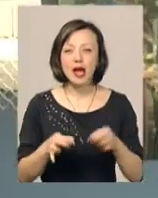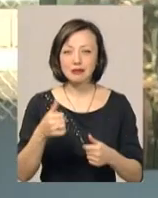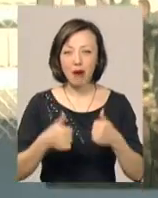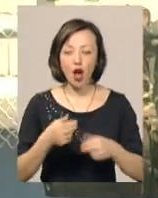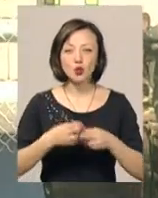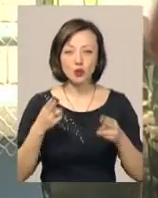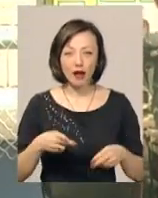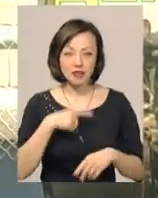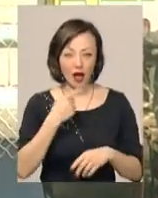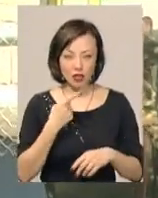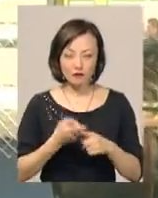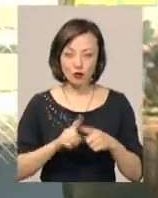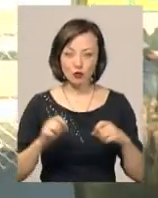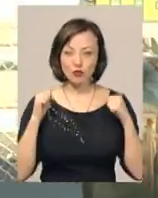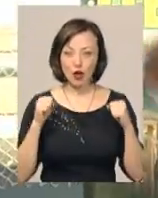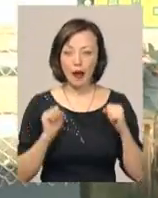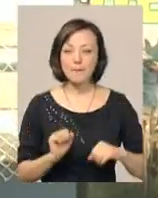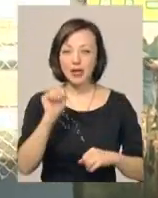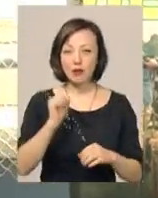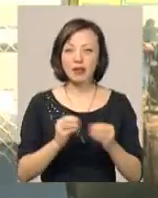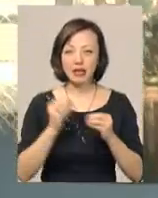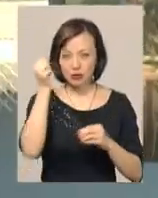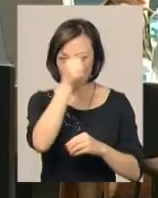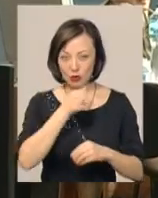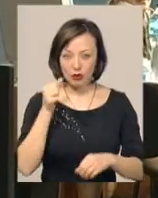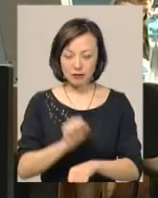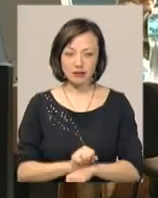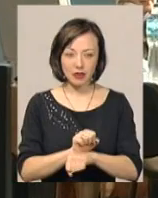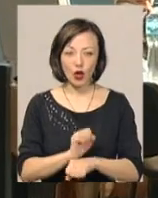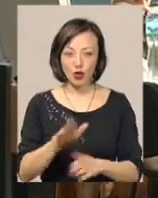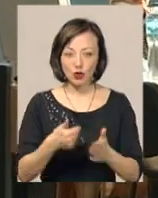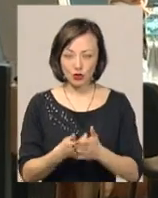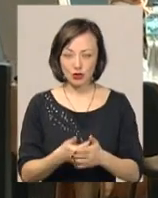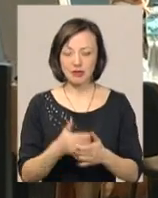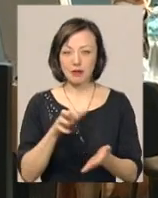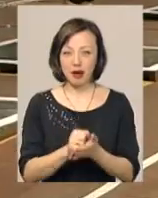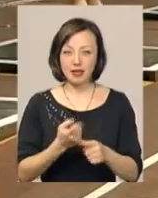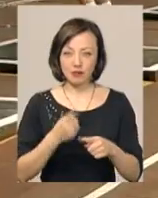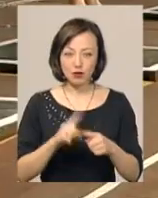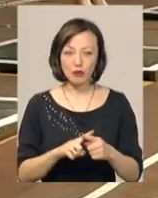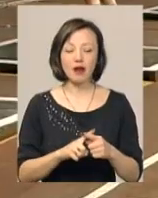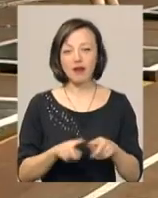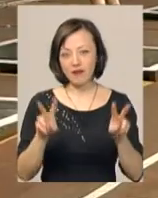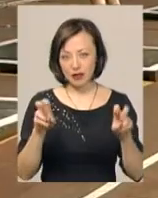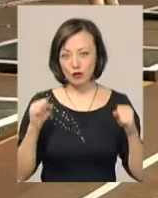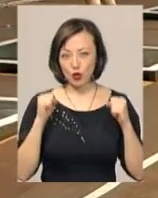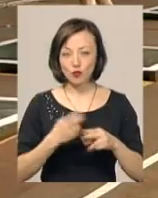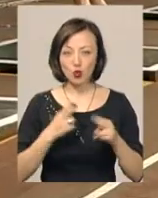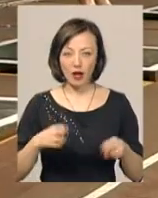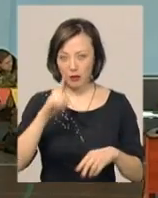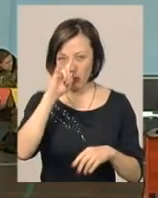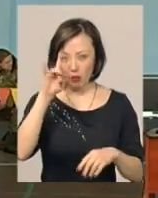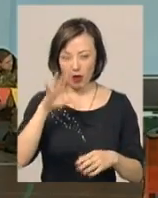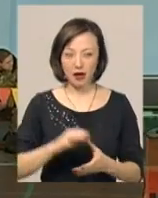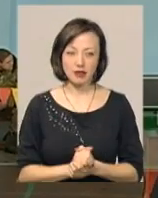каже, у гірському спорті наразі підйом після майже 10 років застою. Він особисто досі займається в цій секції і переконує, цей вид спорту у Дунаєвцях